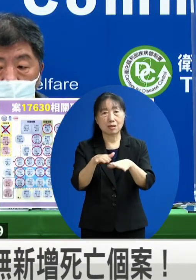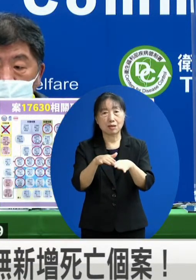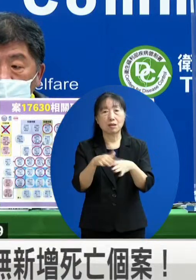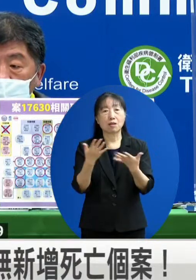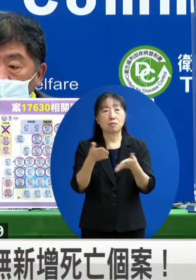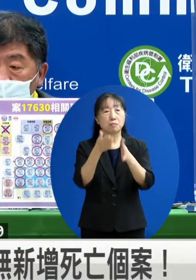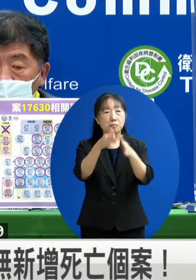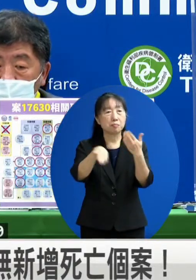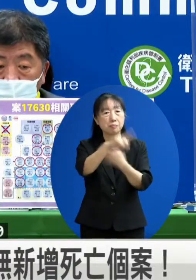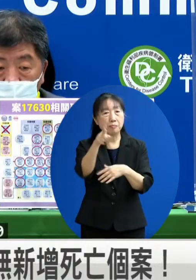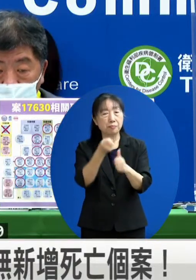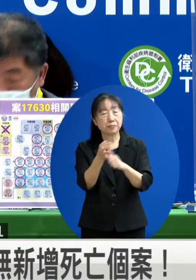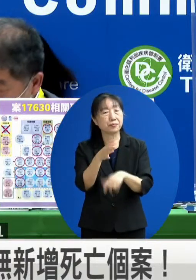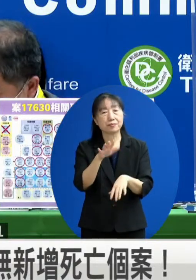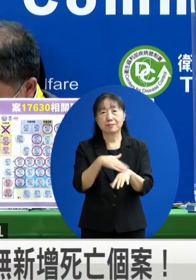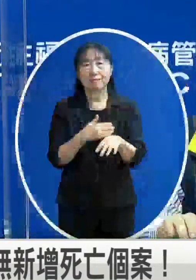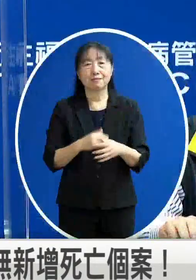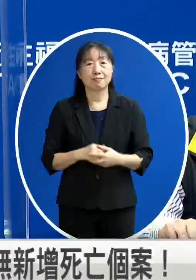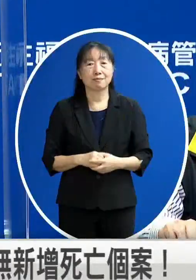比较小。